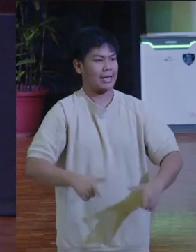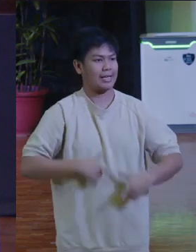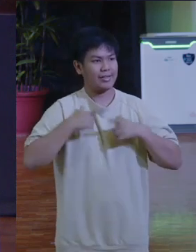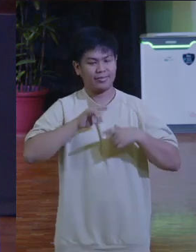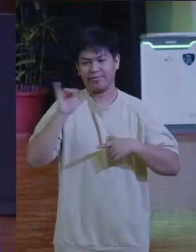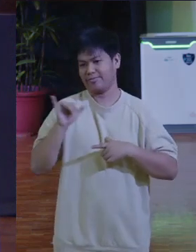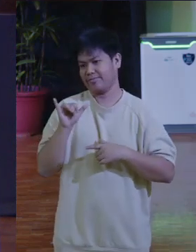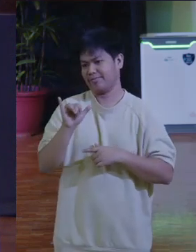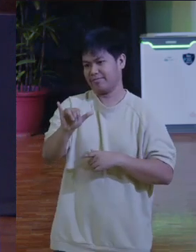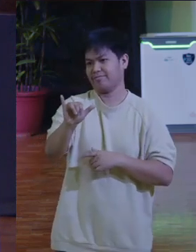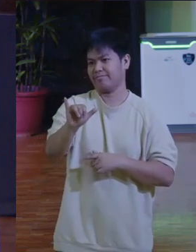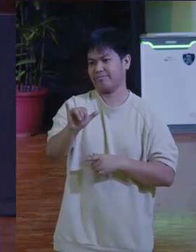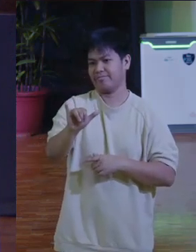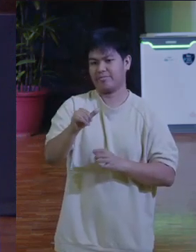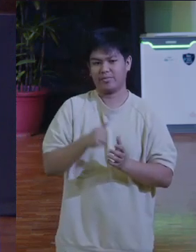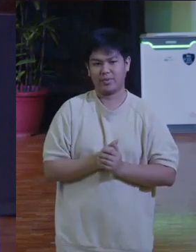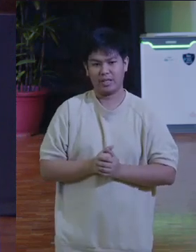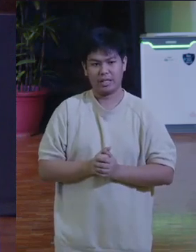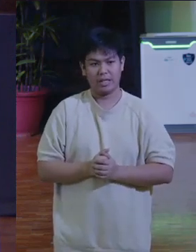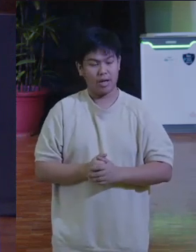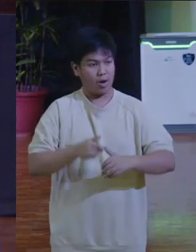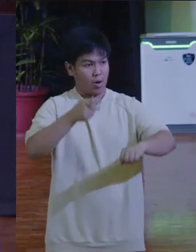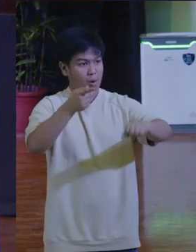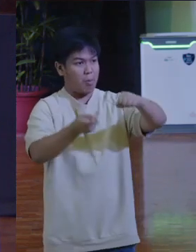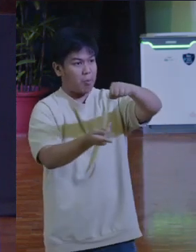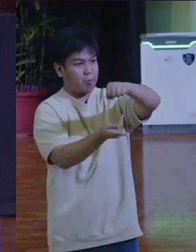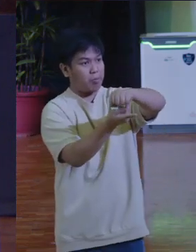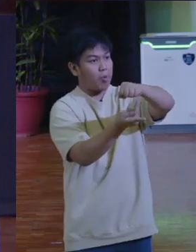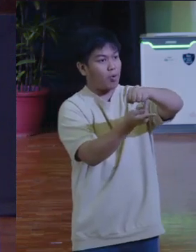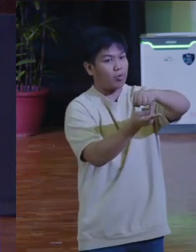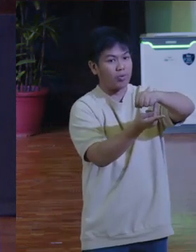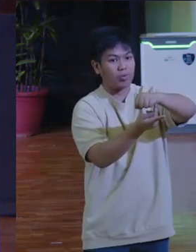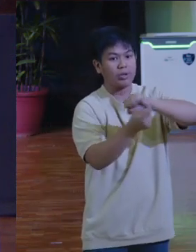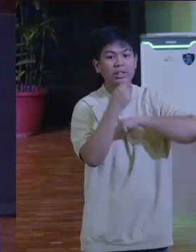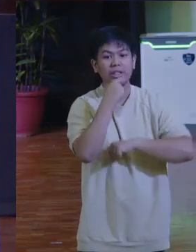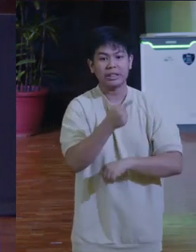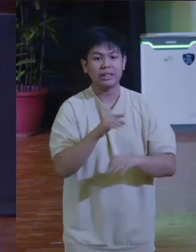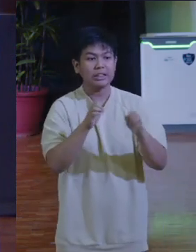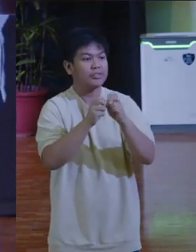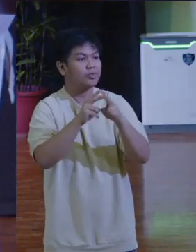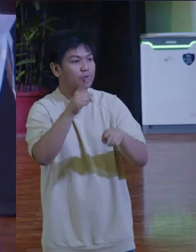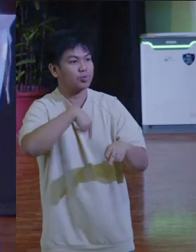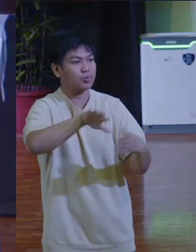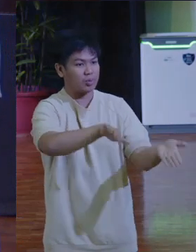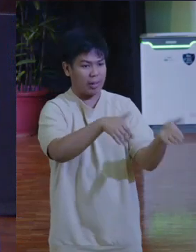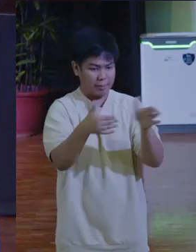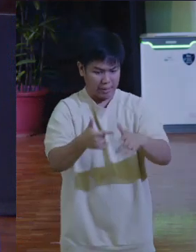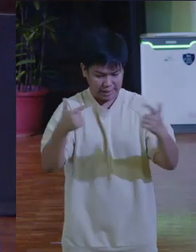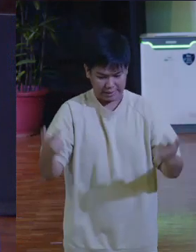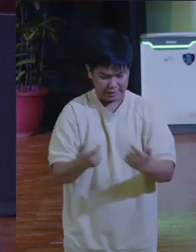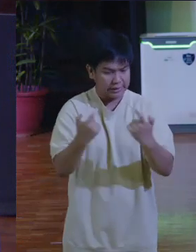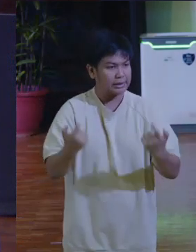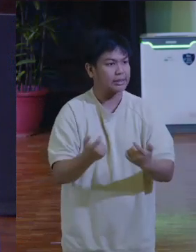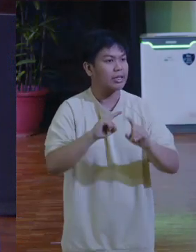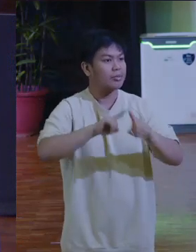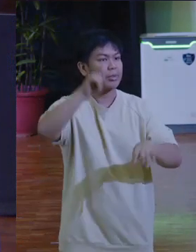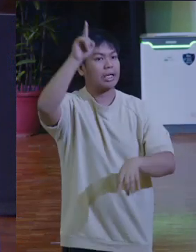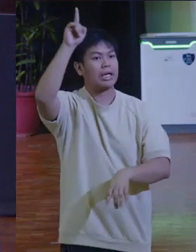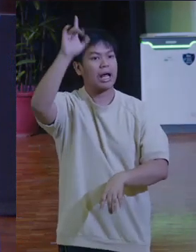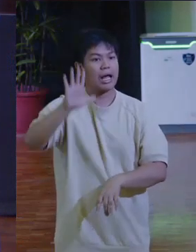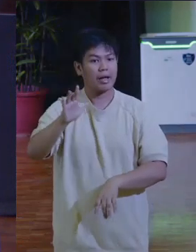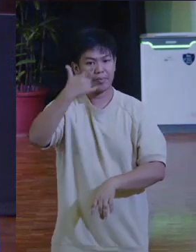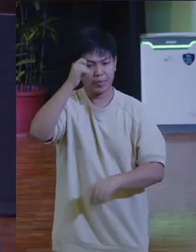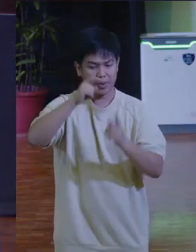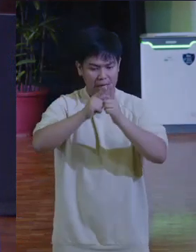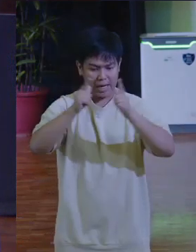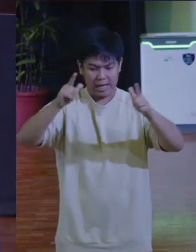si Apostle Paul, sabi niya sa Ephesians 2, kahit na tayo are dead in our trespasses and sins. But God, because